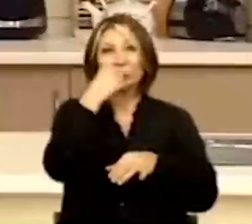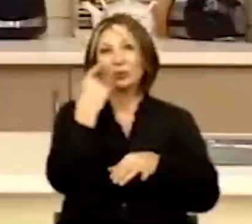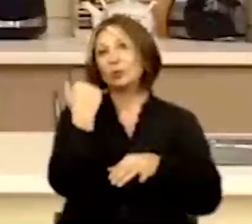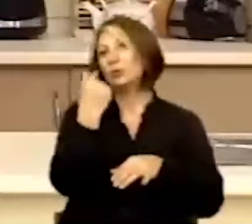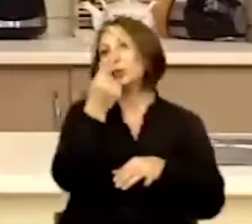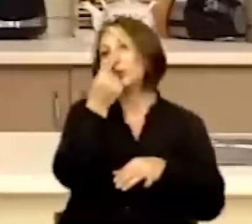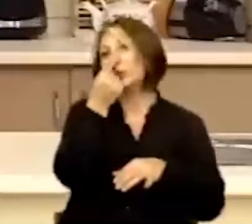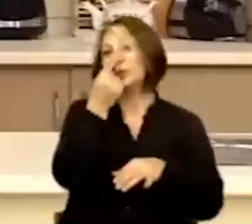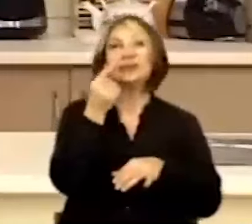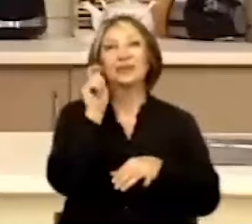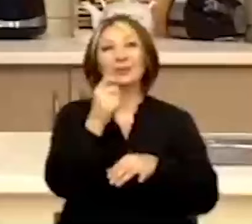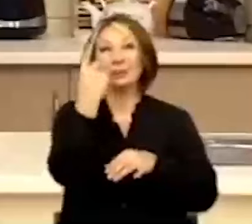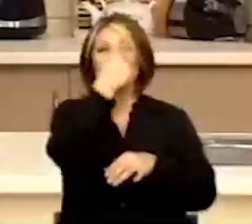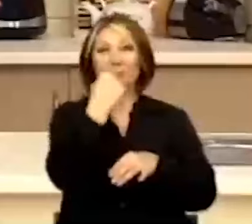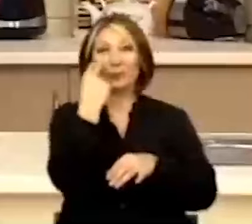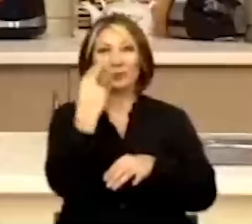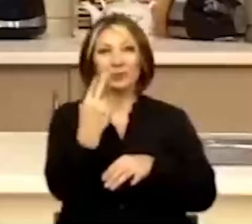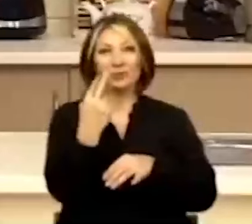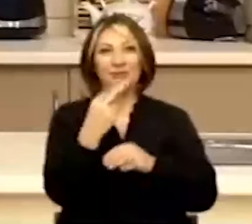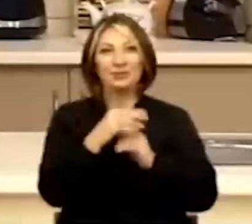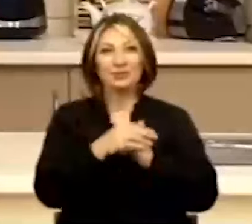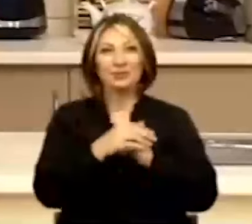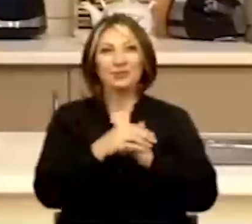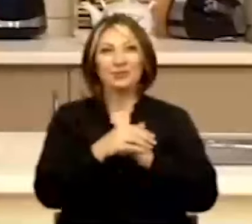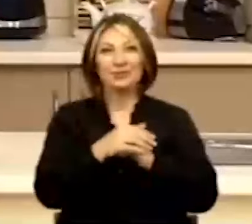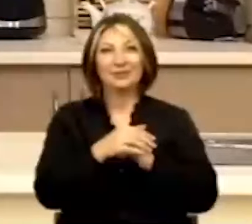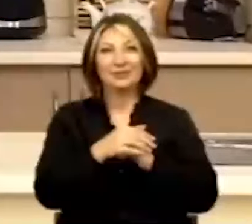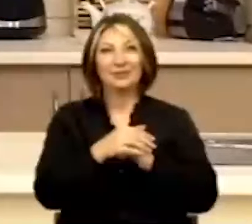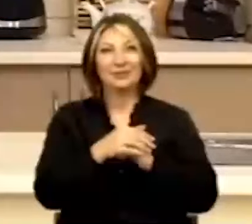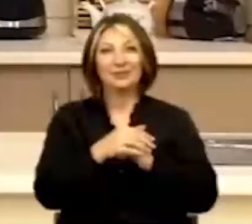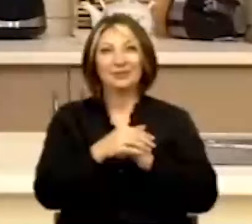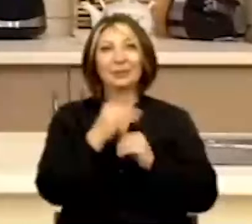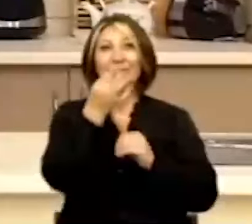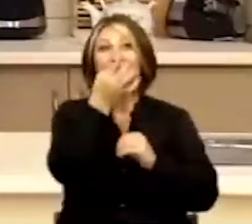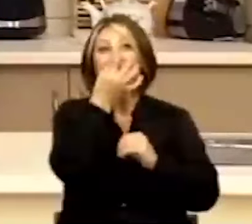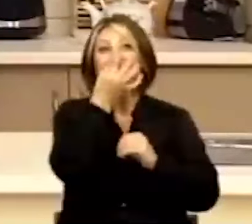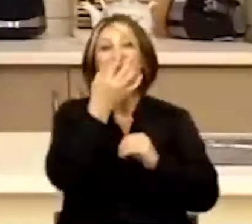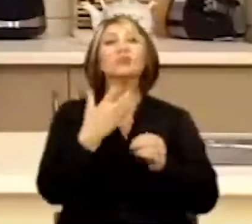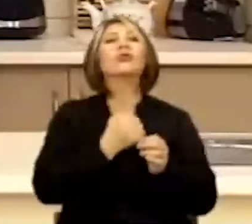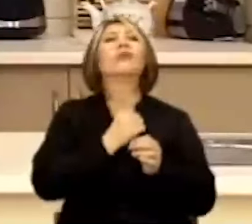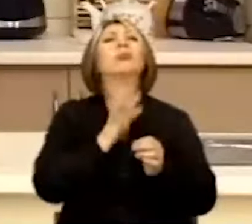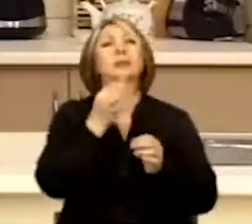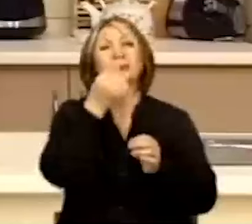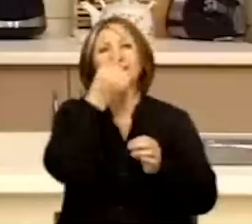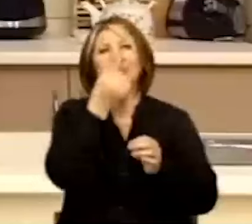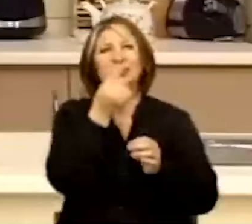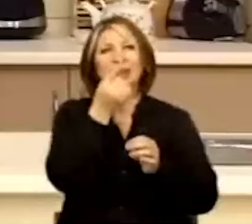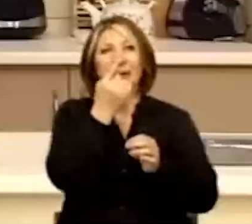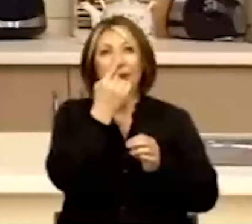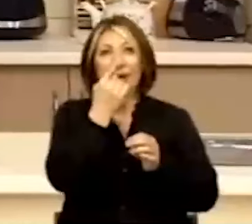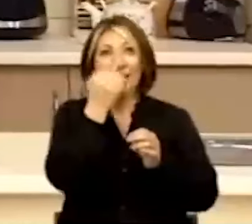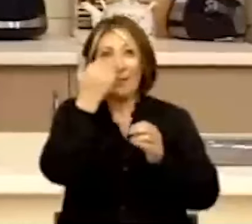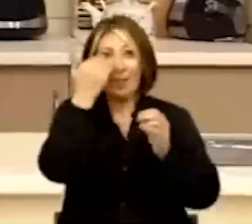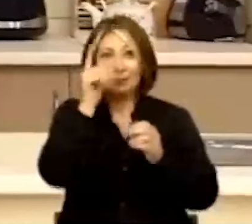Buraya döndürelim lütfen. Peki. Seyircilerimiz görsün. Hafifçe sıkıyoruz. Aynen. Sen de benimkine sık. Çekin mi? Çekin mi? Senin burnun yapılı